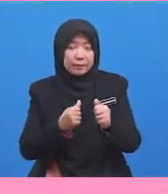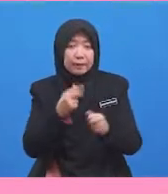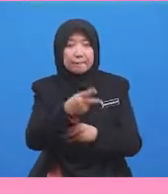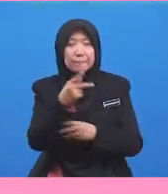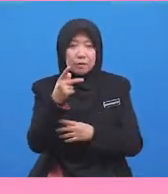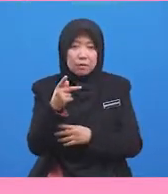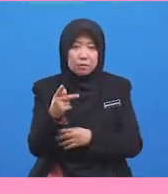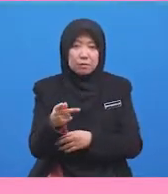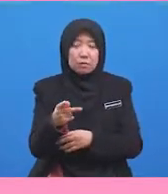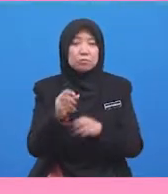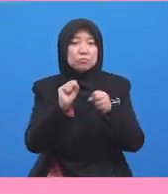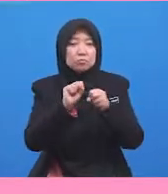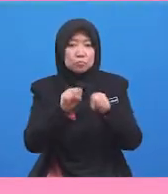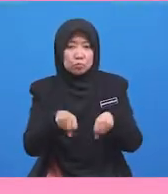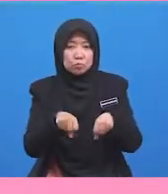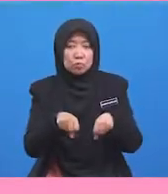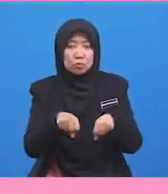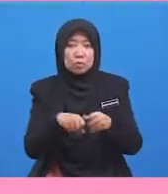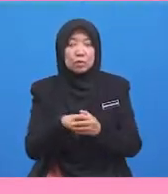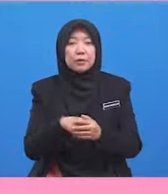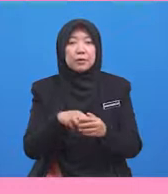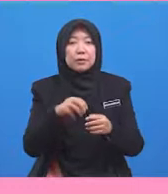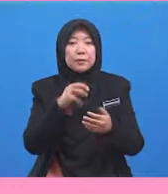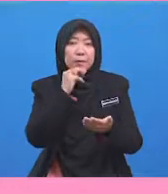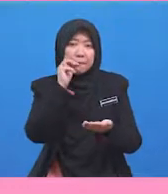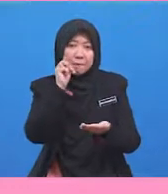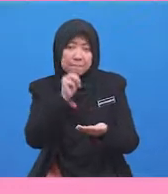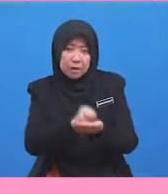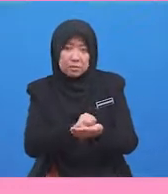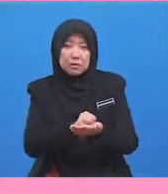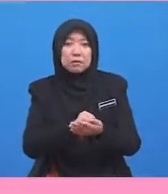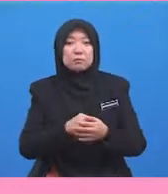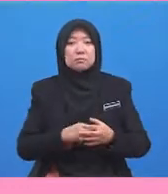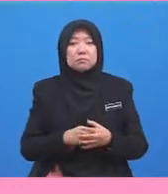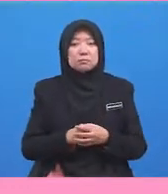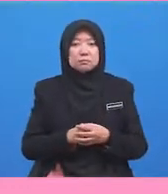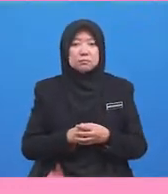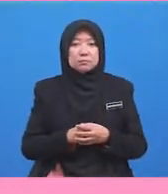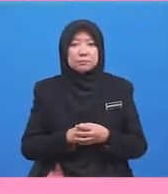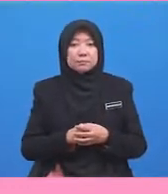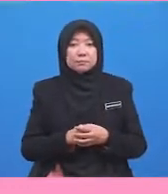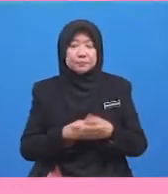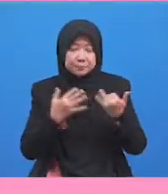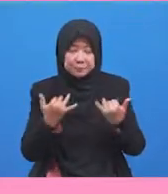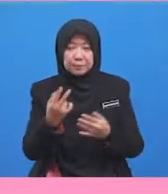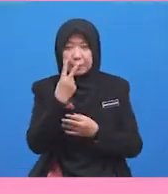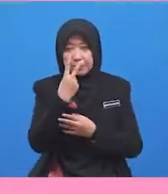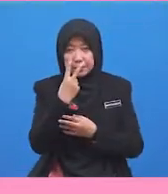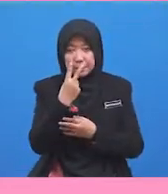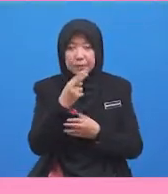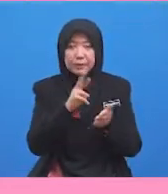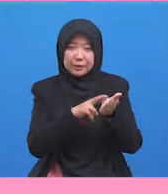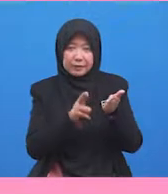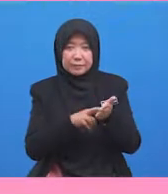yang punjul scan Anda ke arah kemaksiatan seterusnya kita hayati pula rangkap